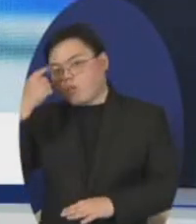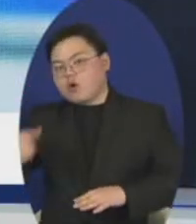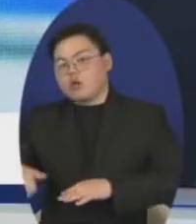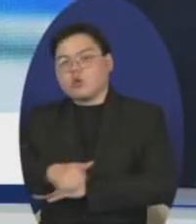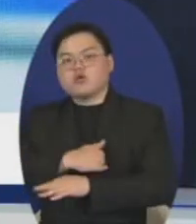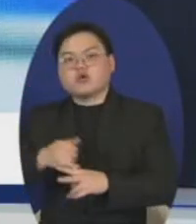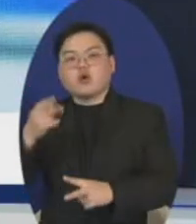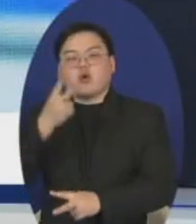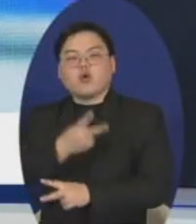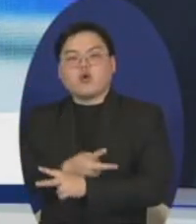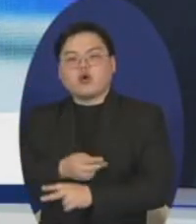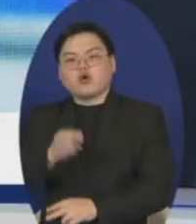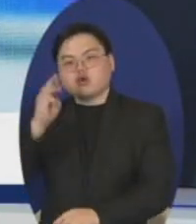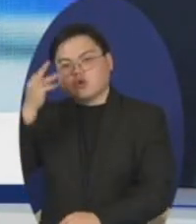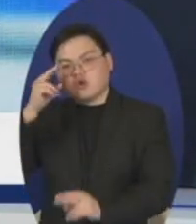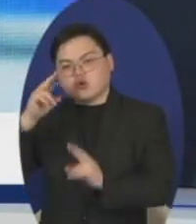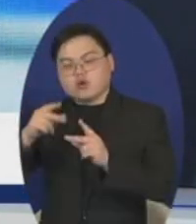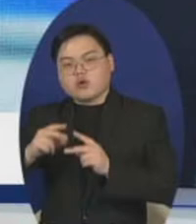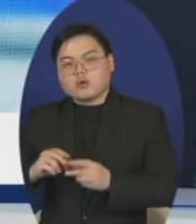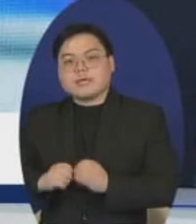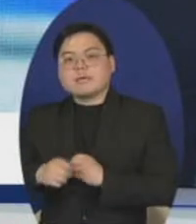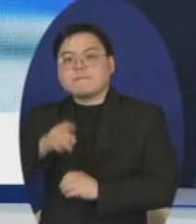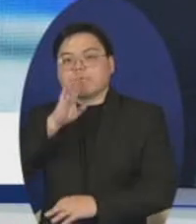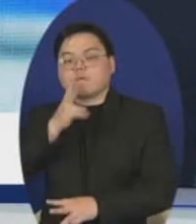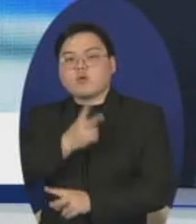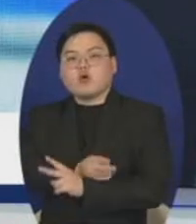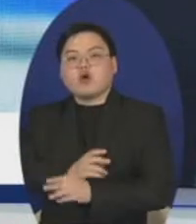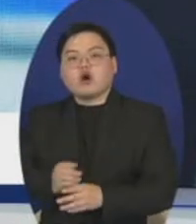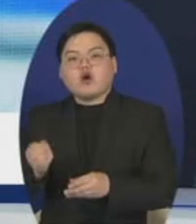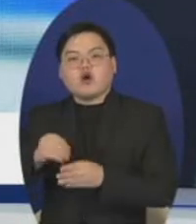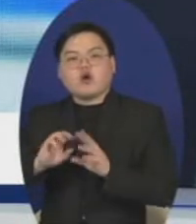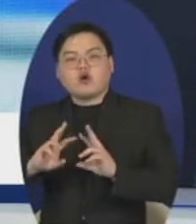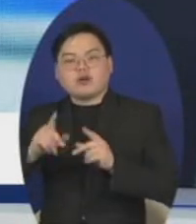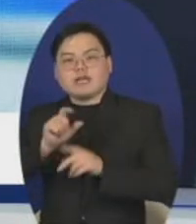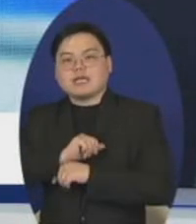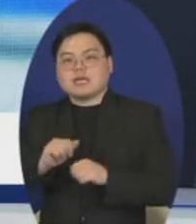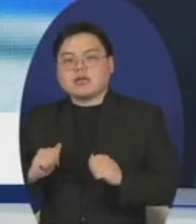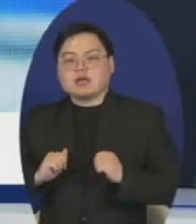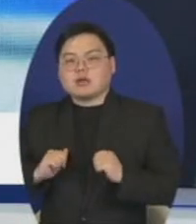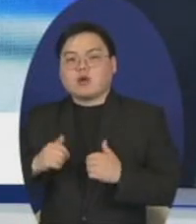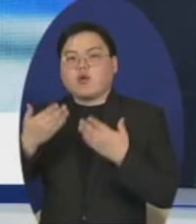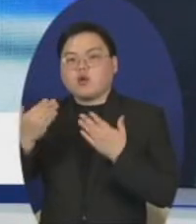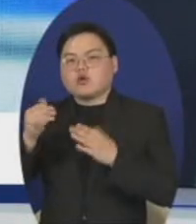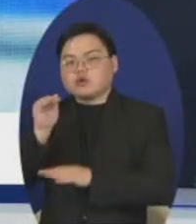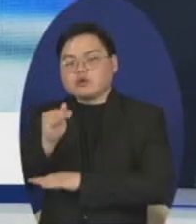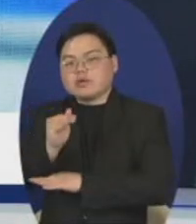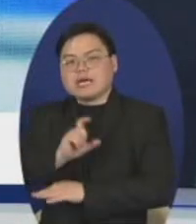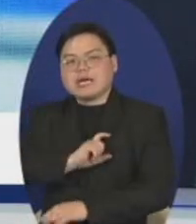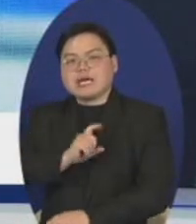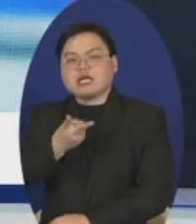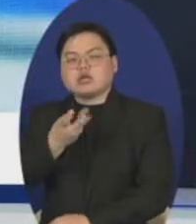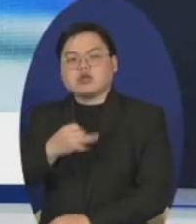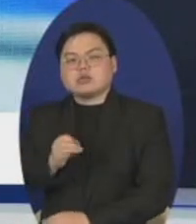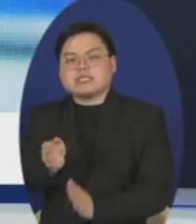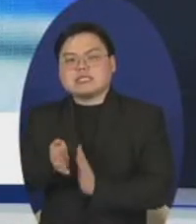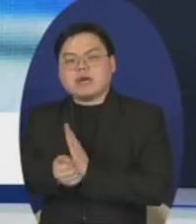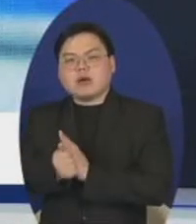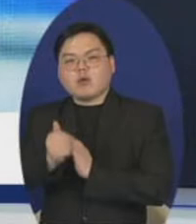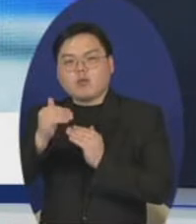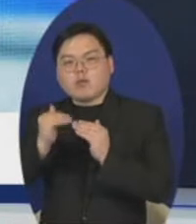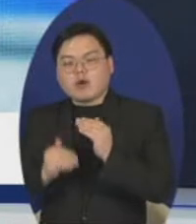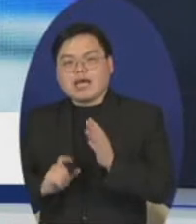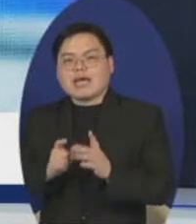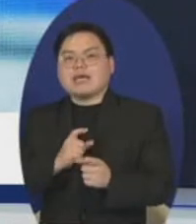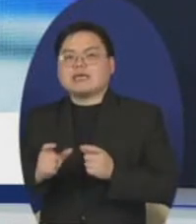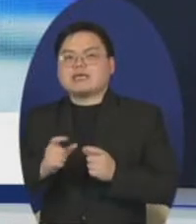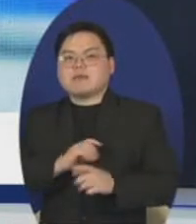хуульд тодорхой өөрчлөлтүүд орж мөрдөгдөж байна. Хуульд орсон өөрчлөлтүүд нь иргэдийн хурлын төлөөлөгчдийн иргэцийн чадамжийг бууруулж эдийн засгийн хувьд бий